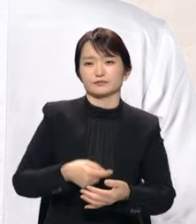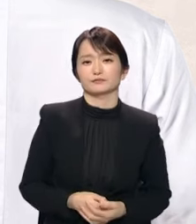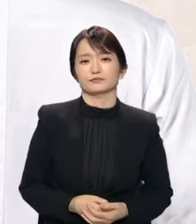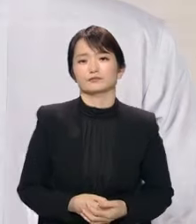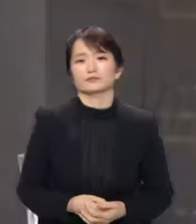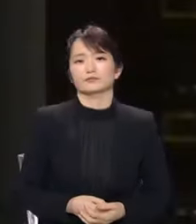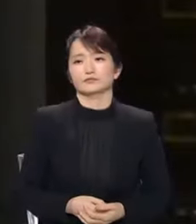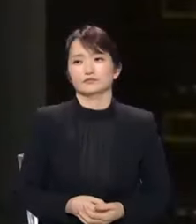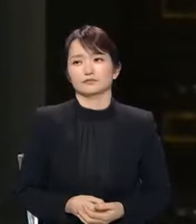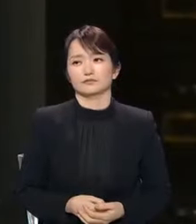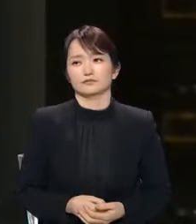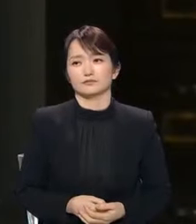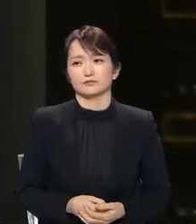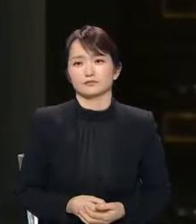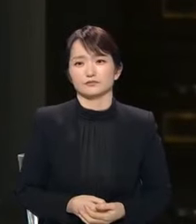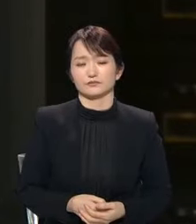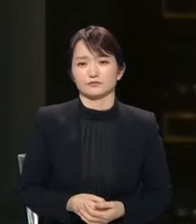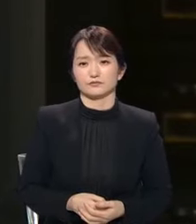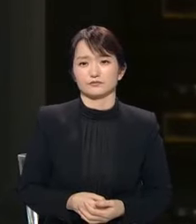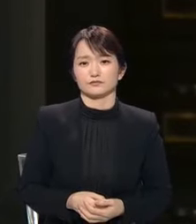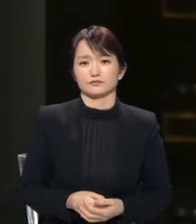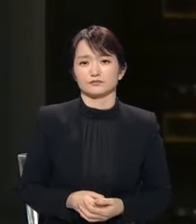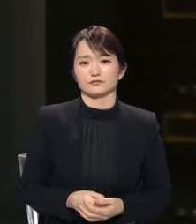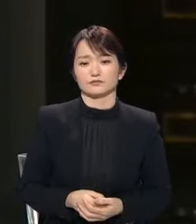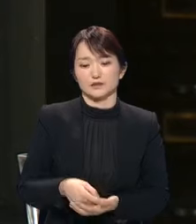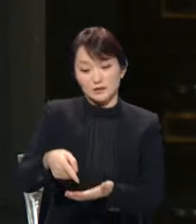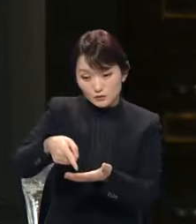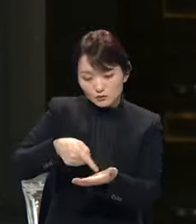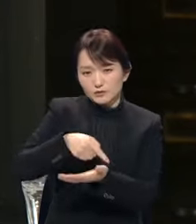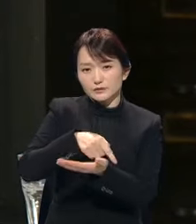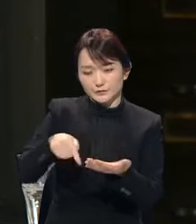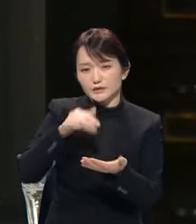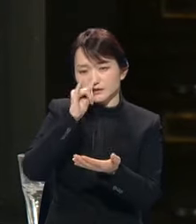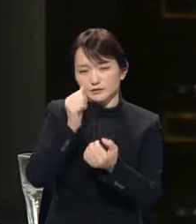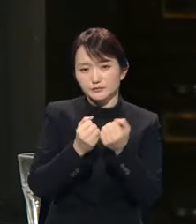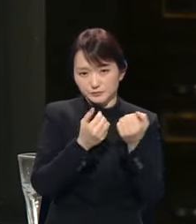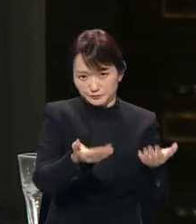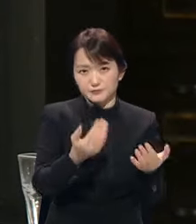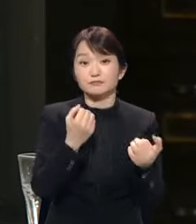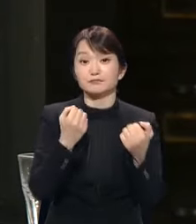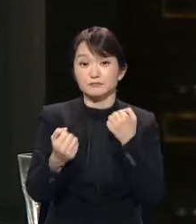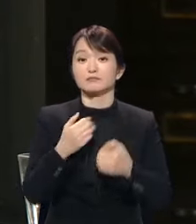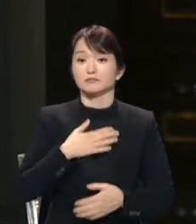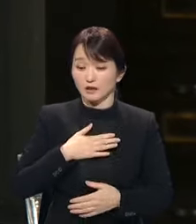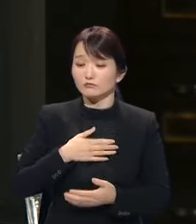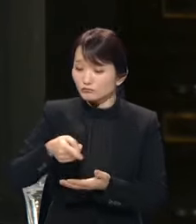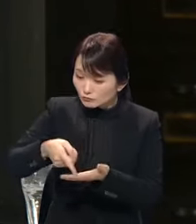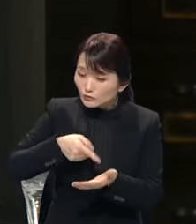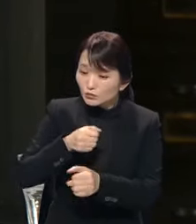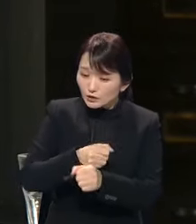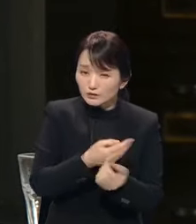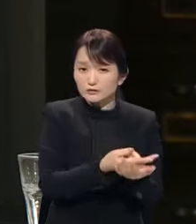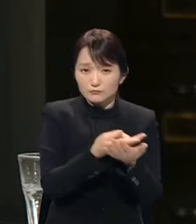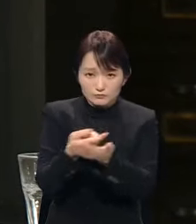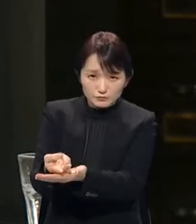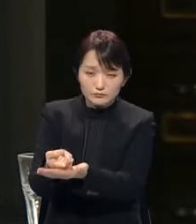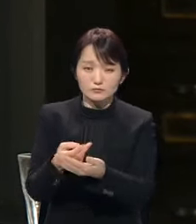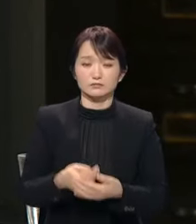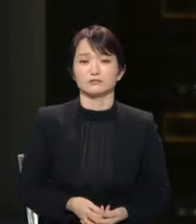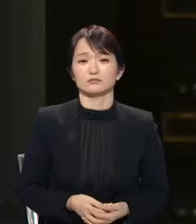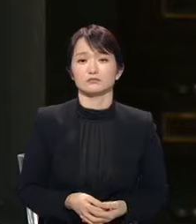이제 수술에 약간 리스크가 있다라는 걸 설명을 했어요. 맞습니다. 자, 그럼에도 불구하고 난 하겠다 하면서 수술대에 오른 겁니다.